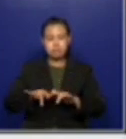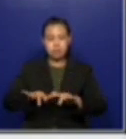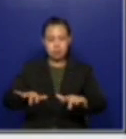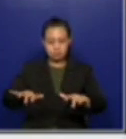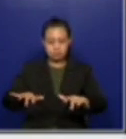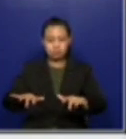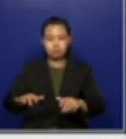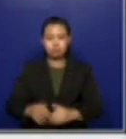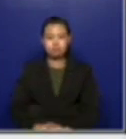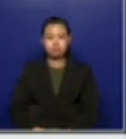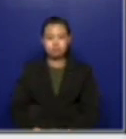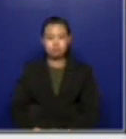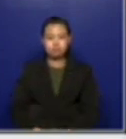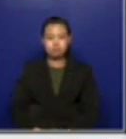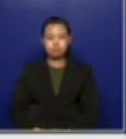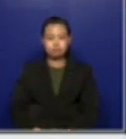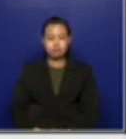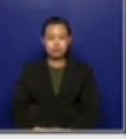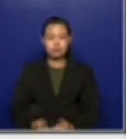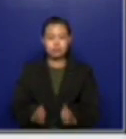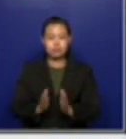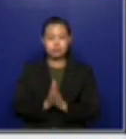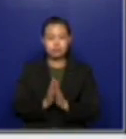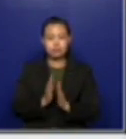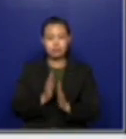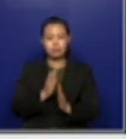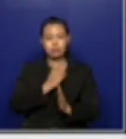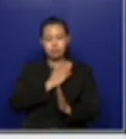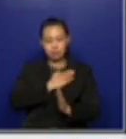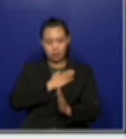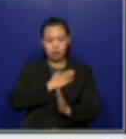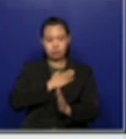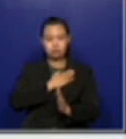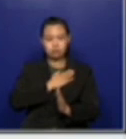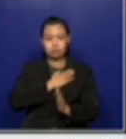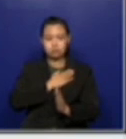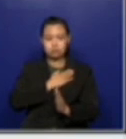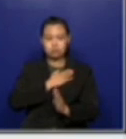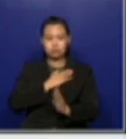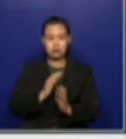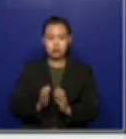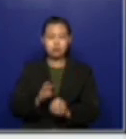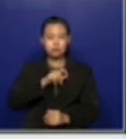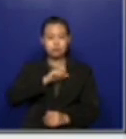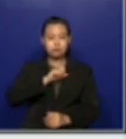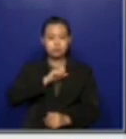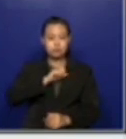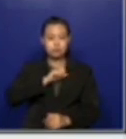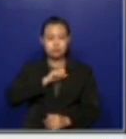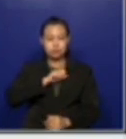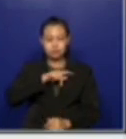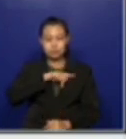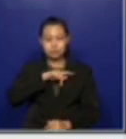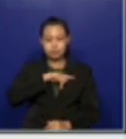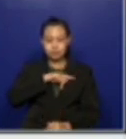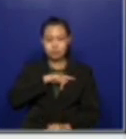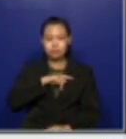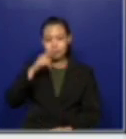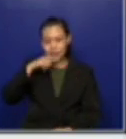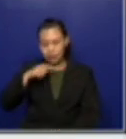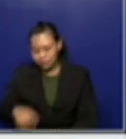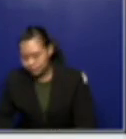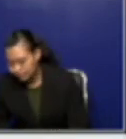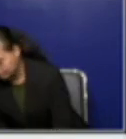าทคำว่าเถรวาทคือศาสนาในประเทศไทยนี่แหละครับเพื่อให้เกิดการพัฒนาจิตใจและปัญญ